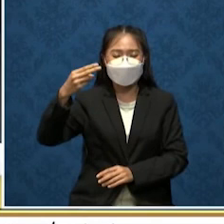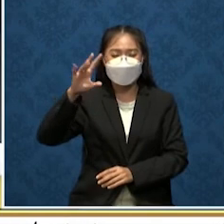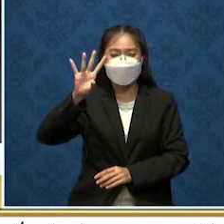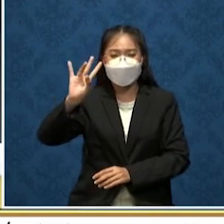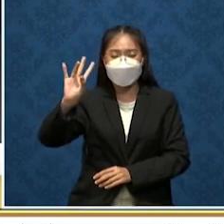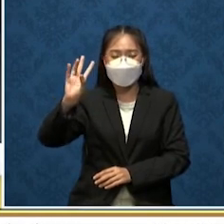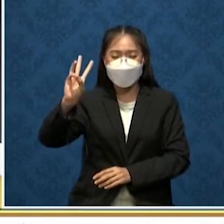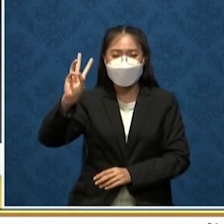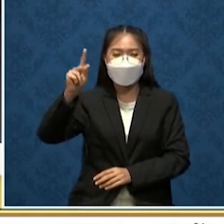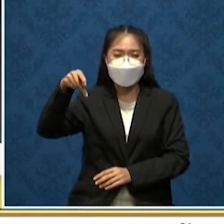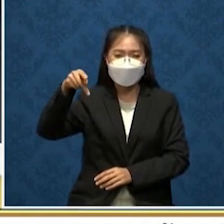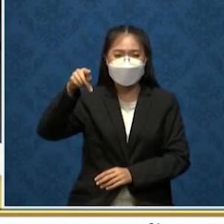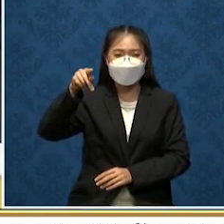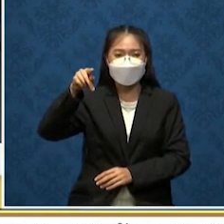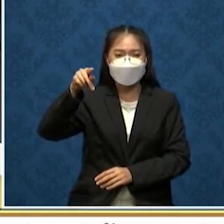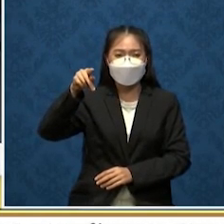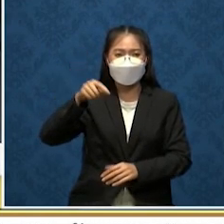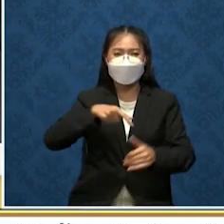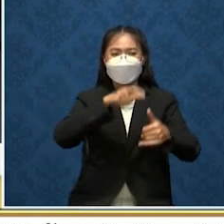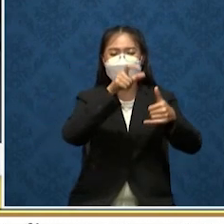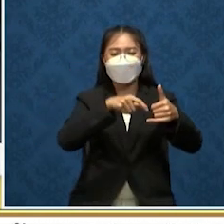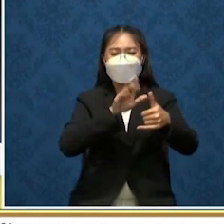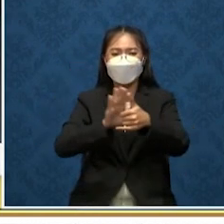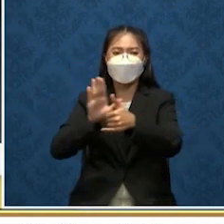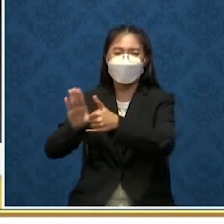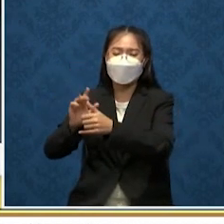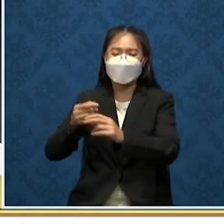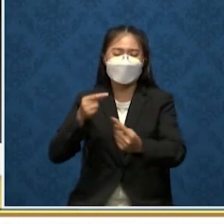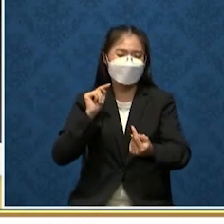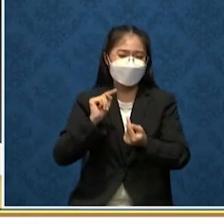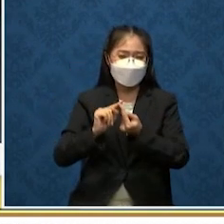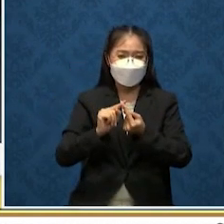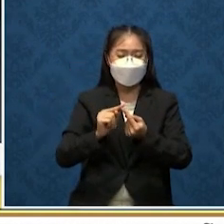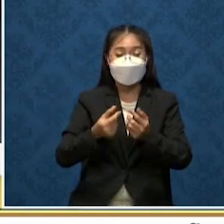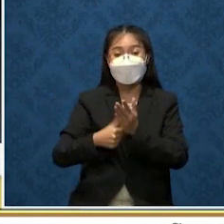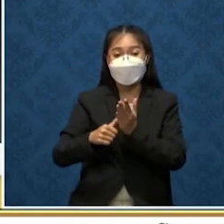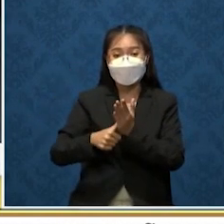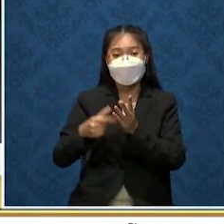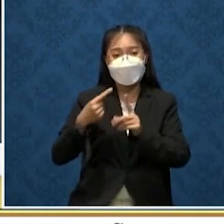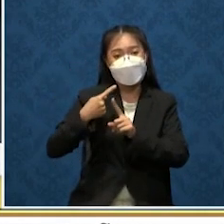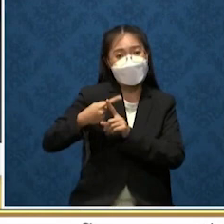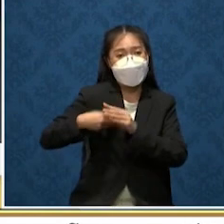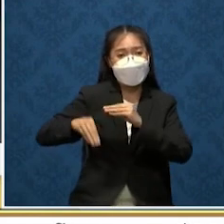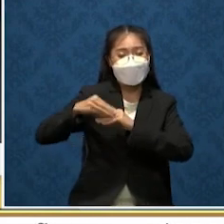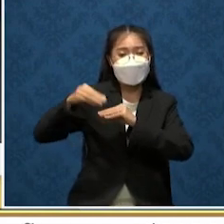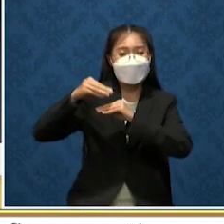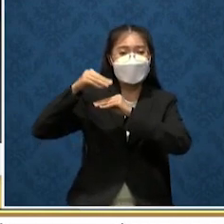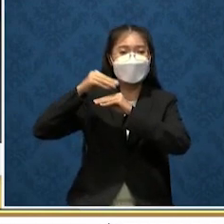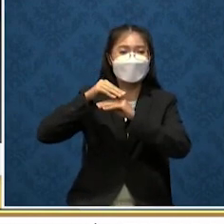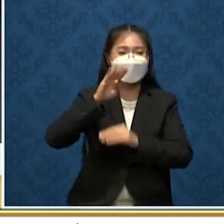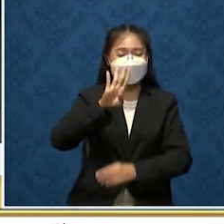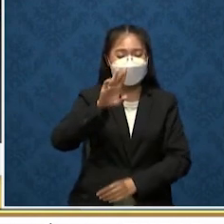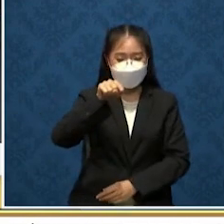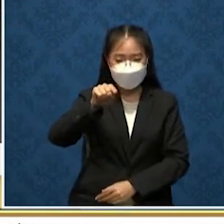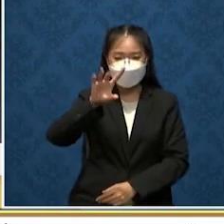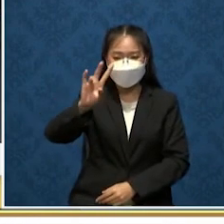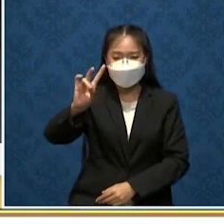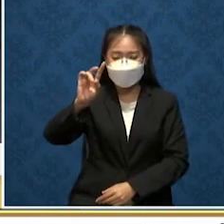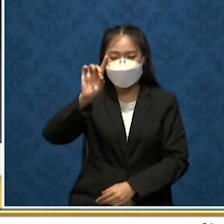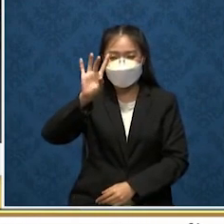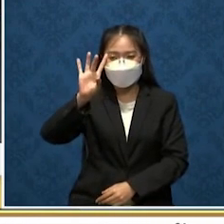226,688.83บาทต่อคนมีหนี้ครัวเรือนเพิ่มขึ้นถึง 4.78ล้านบาทเฉลี่ยต่อคนคือ